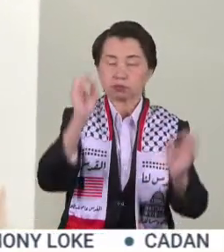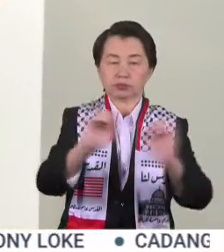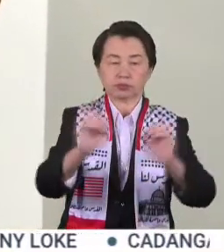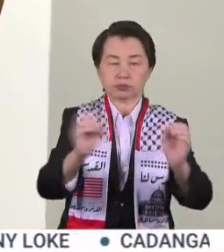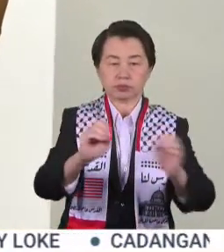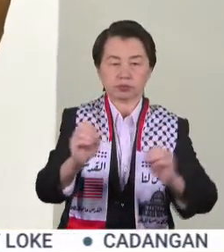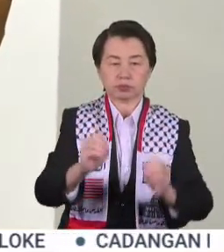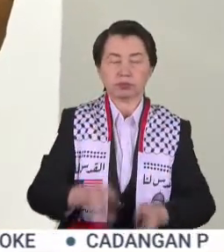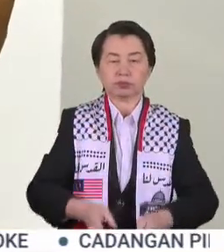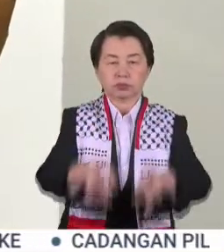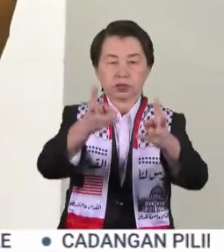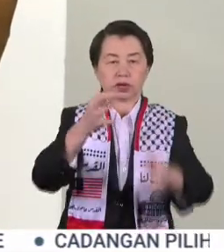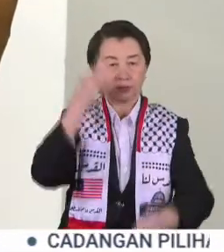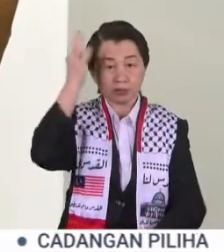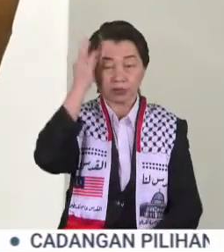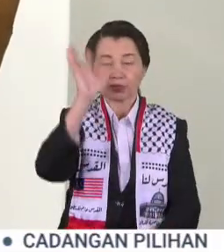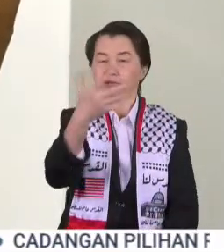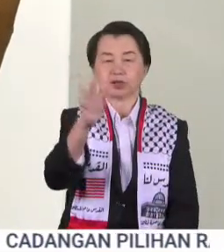LLM tak terlibat.